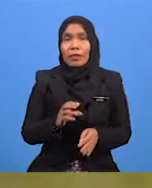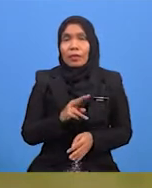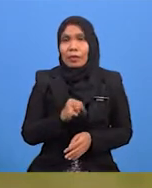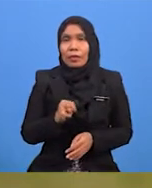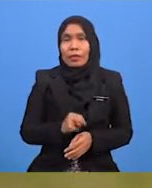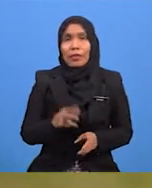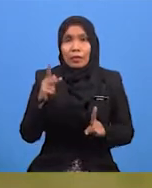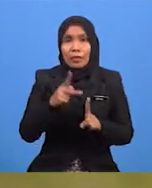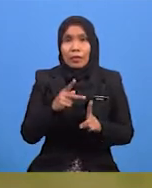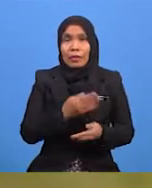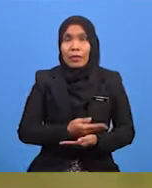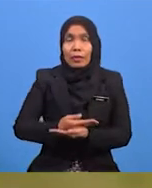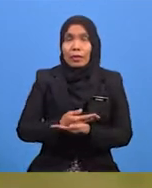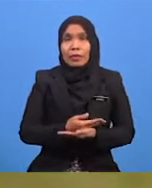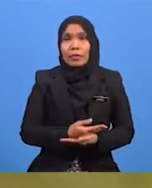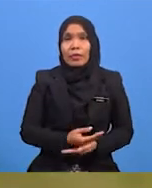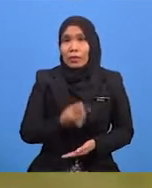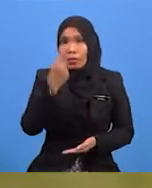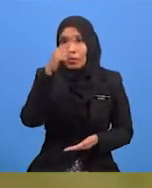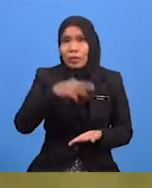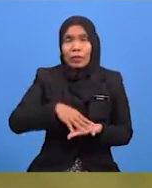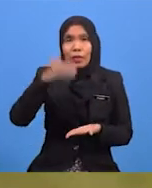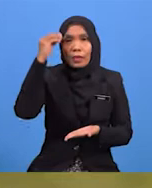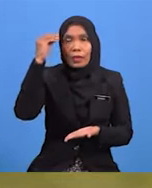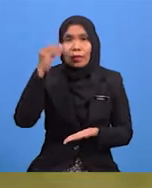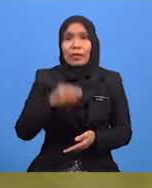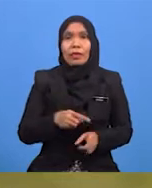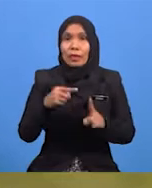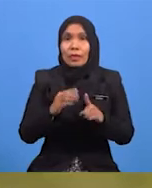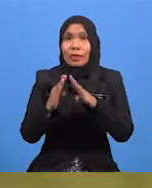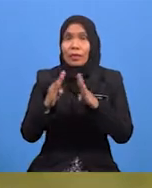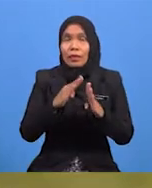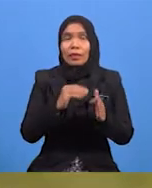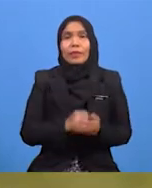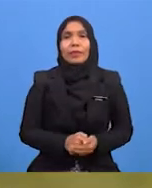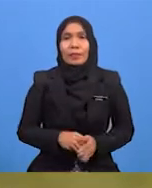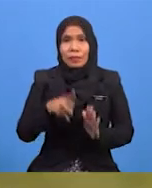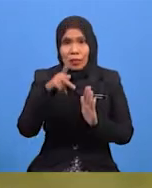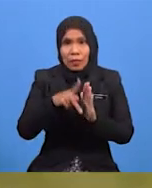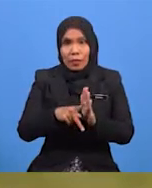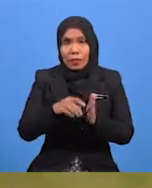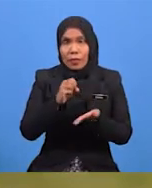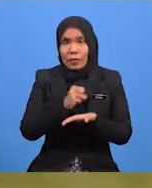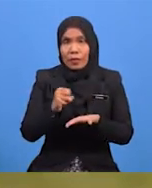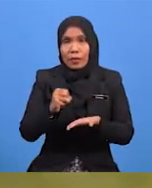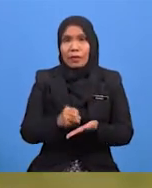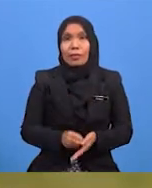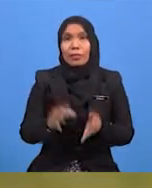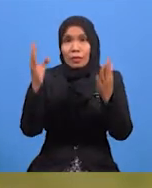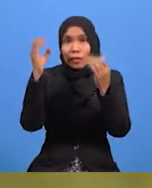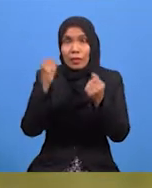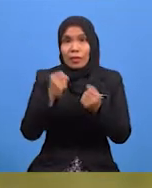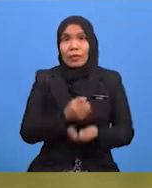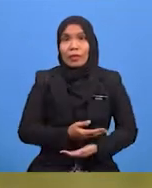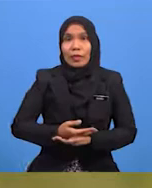bagi menyambung pelajaran. Penyajak amat berharap agar anak gadisnya